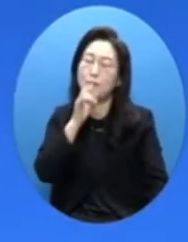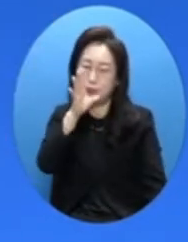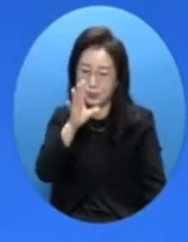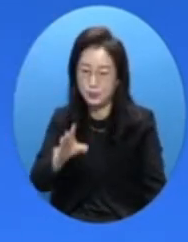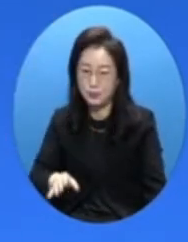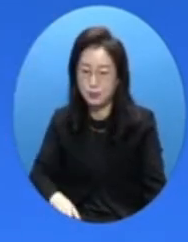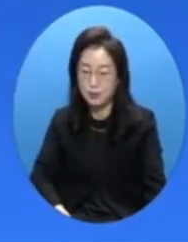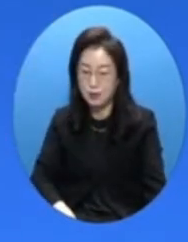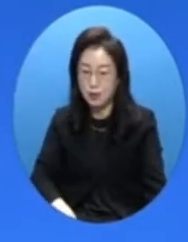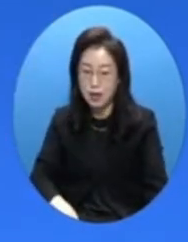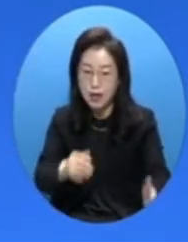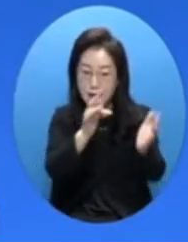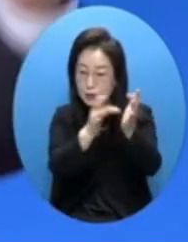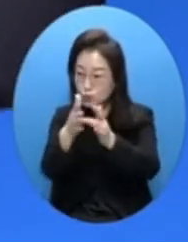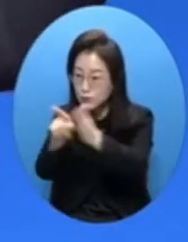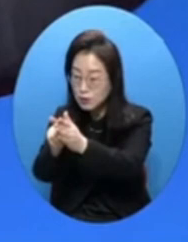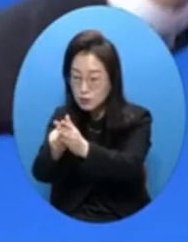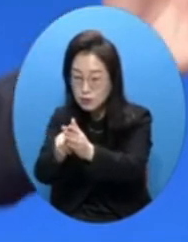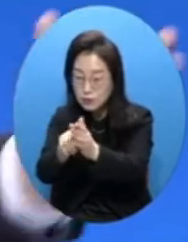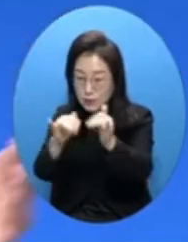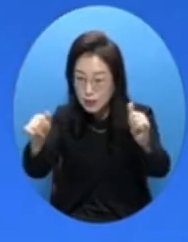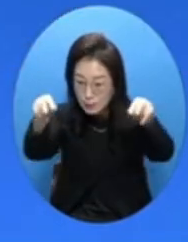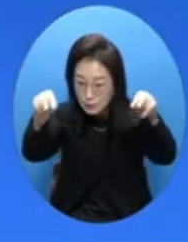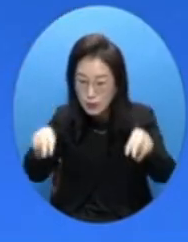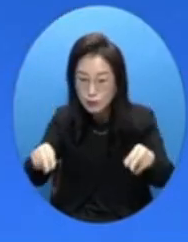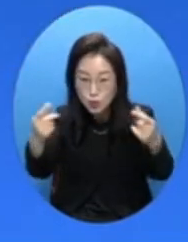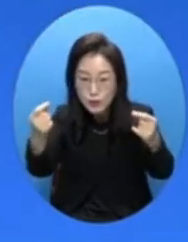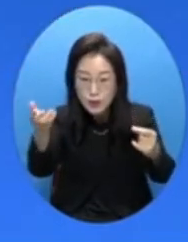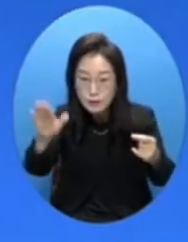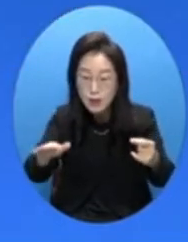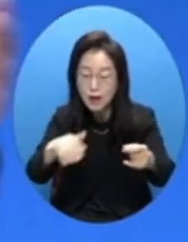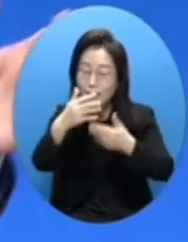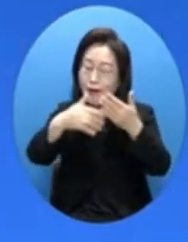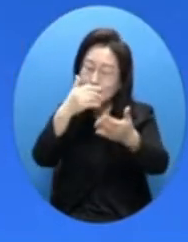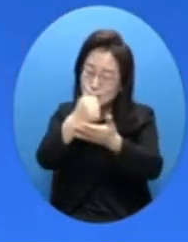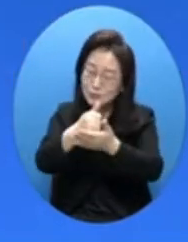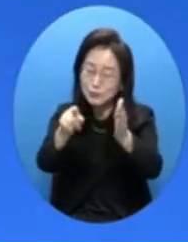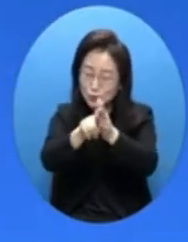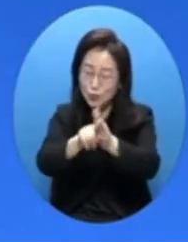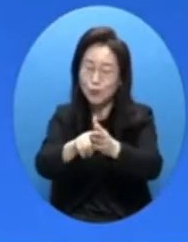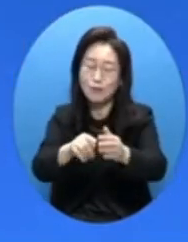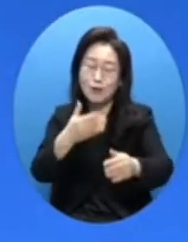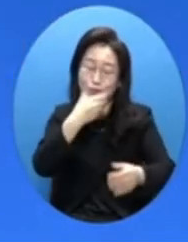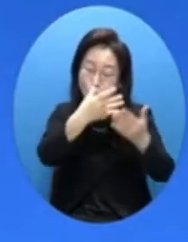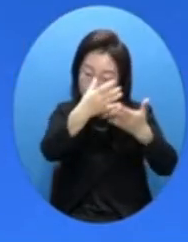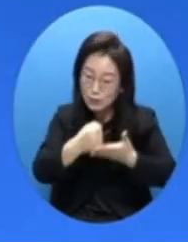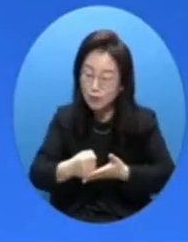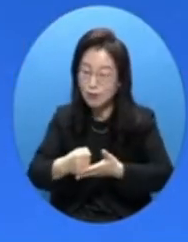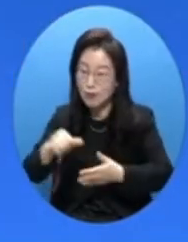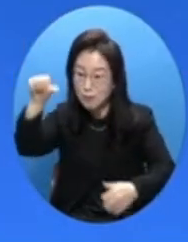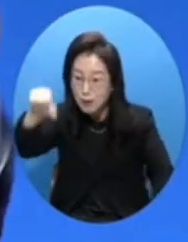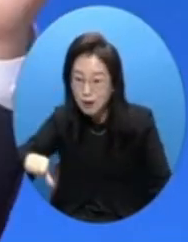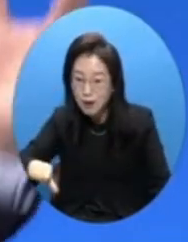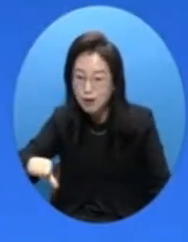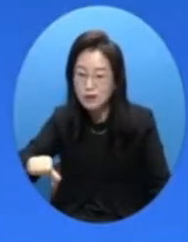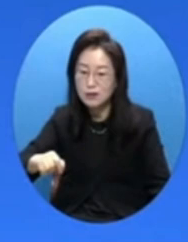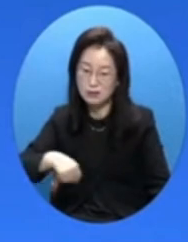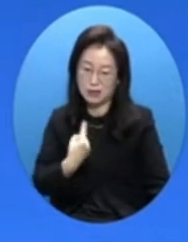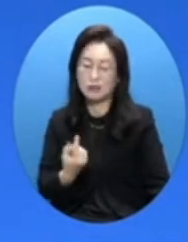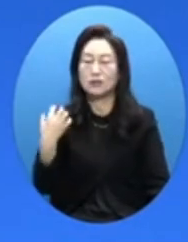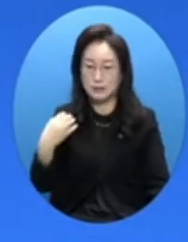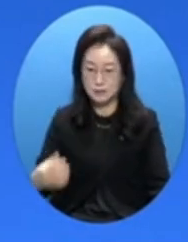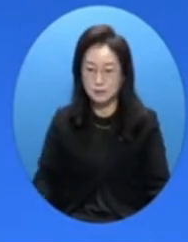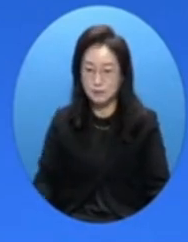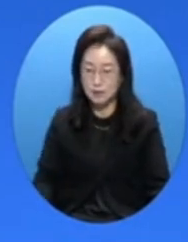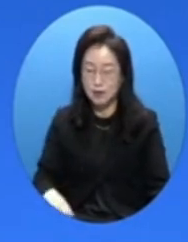똑같이 예수를 믿어도 예수를 믿게 된 것은 하나님의 전적인 은혜이지만 예수 믿고 잘 되고 못 되는 것은 전적인 자기 책임입니다. 그 절대 긍정 절대